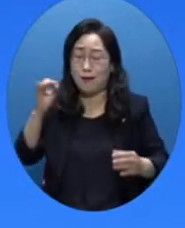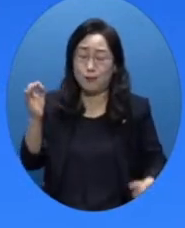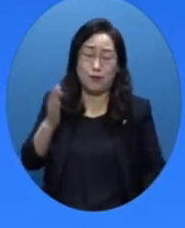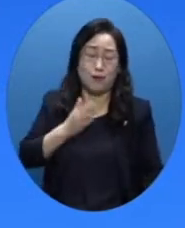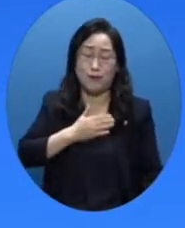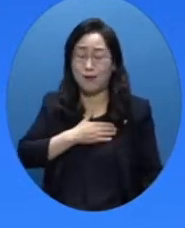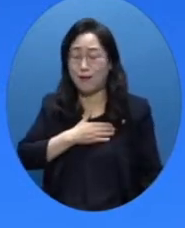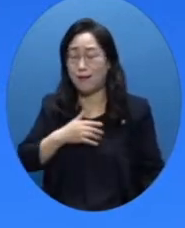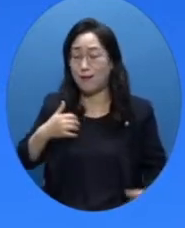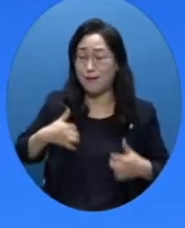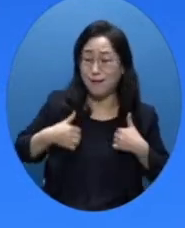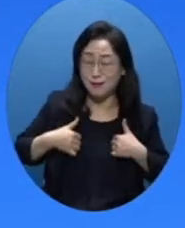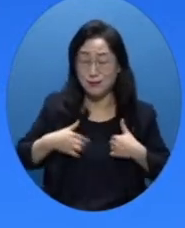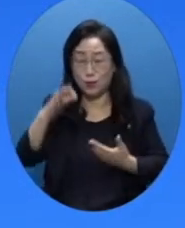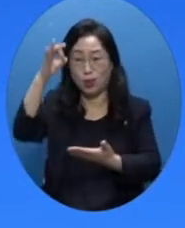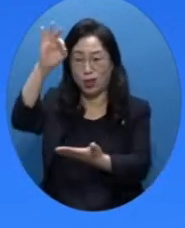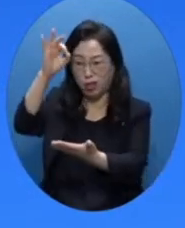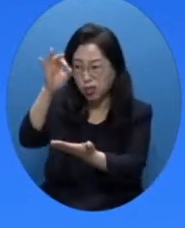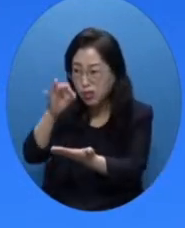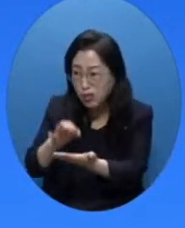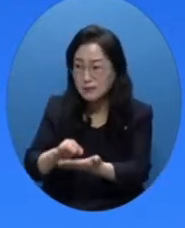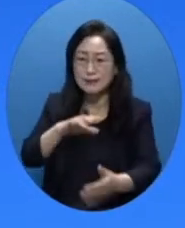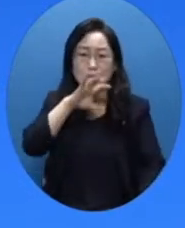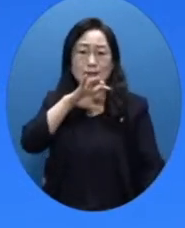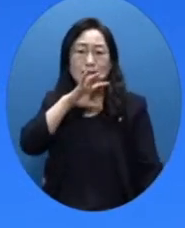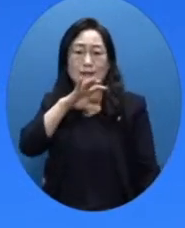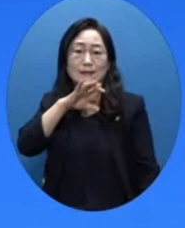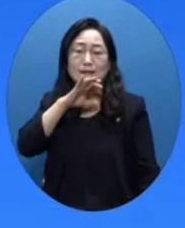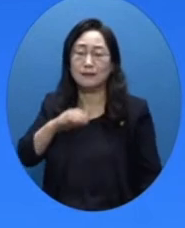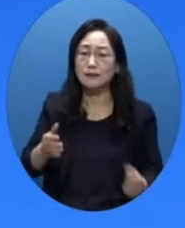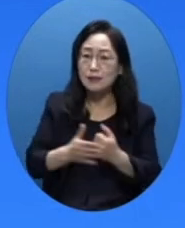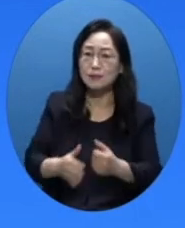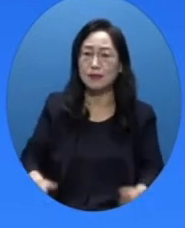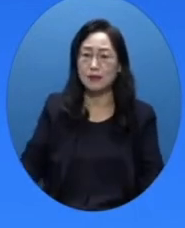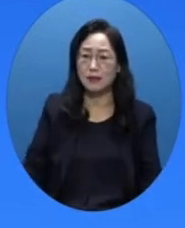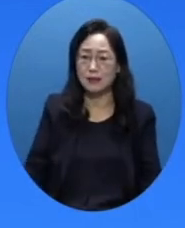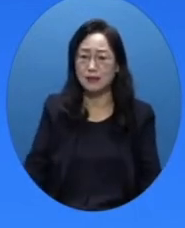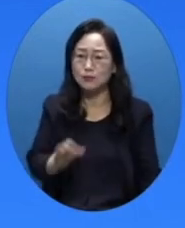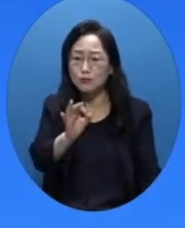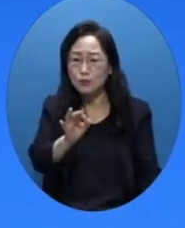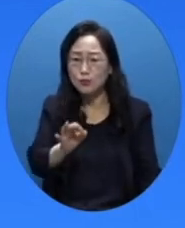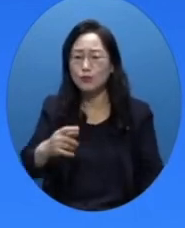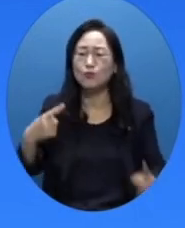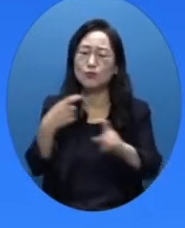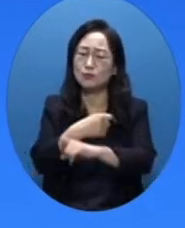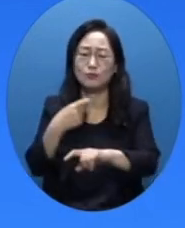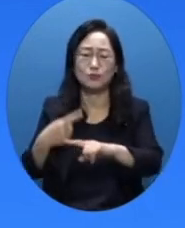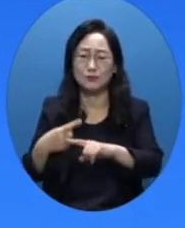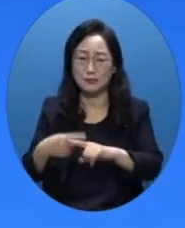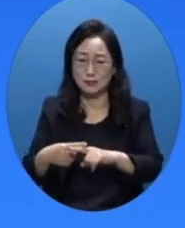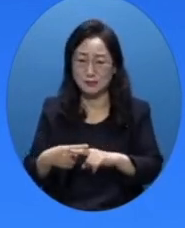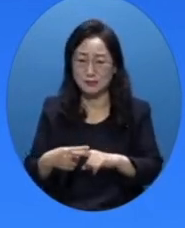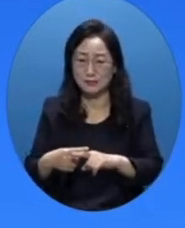물질이 없어지면 그냥 온갖 불평을 쏟아 놓으니 물질이 아말렉인 것입니다.